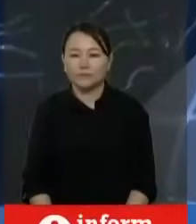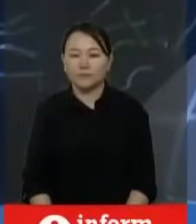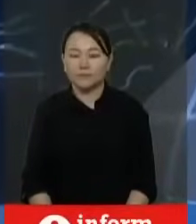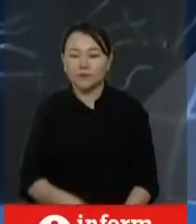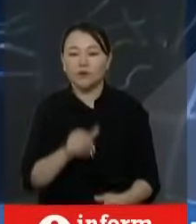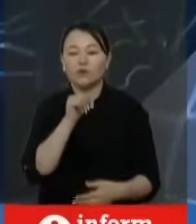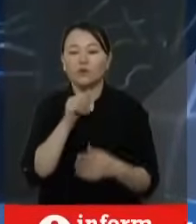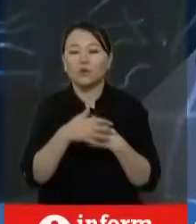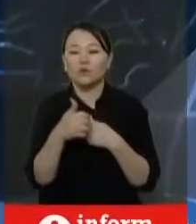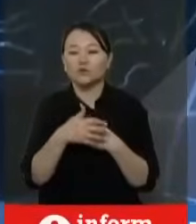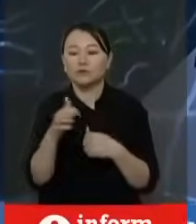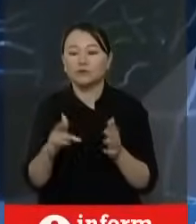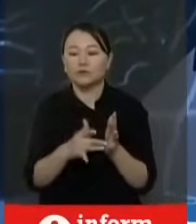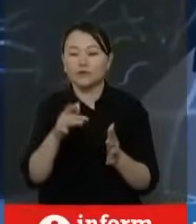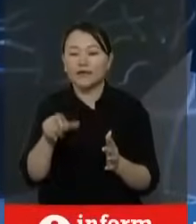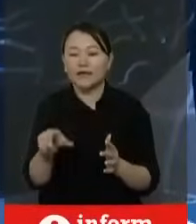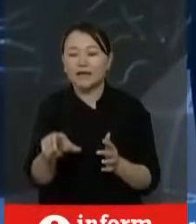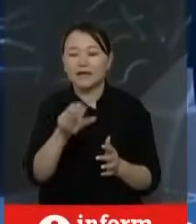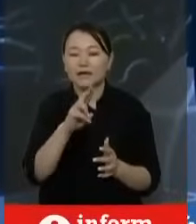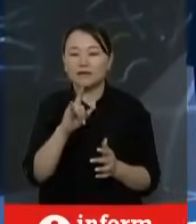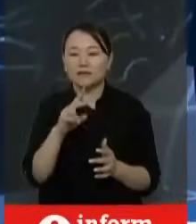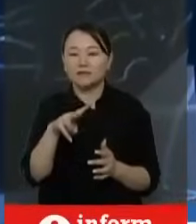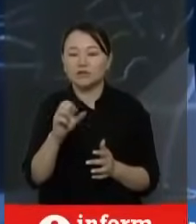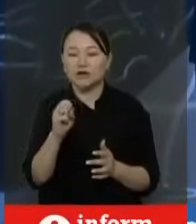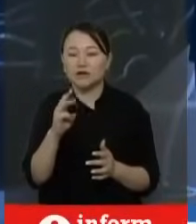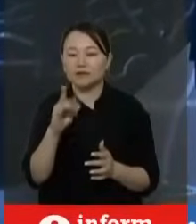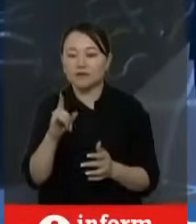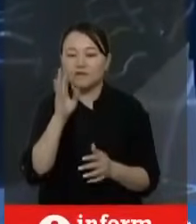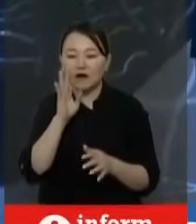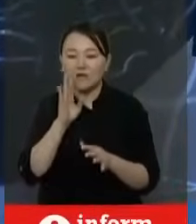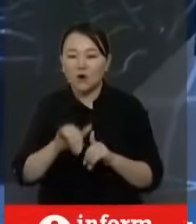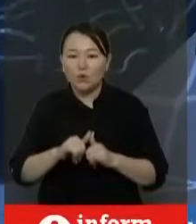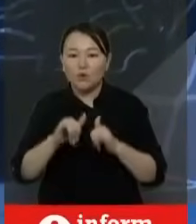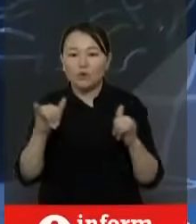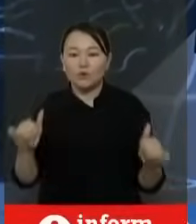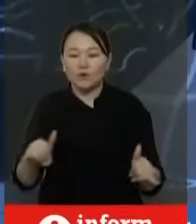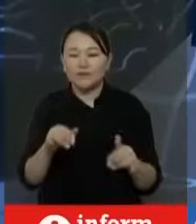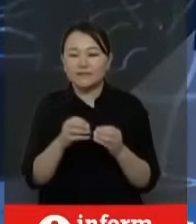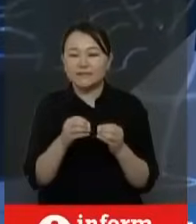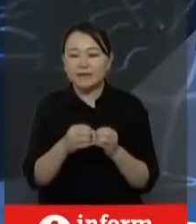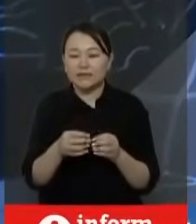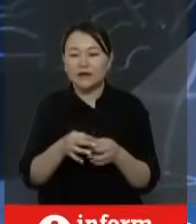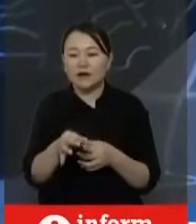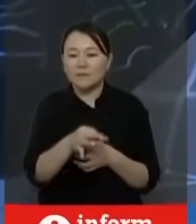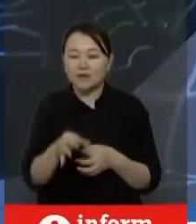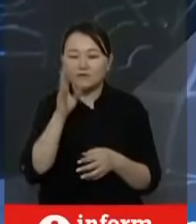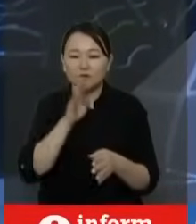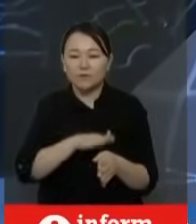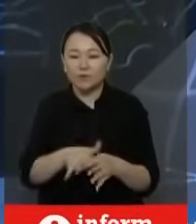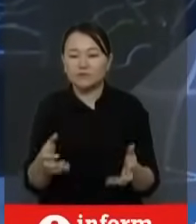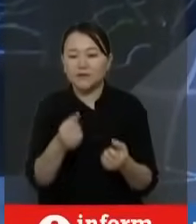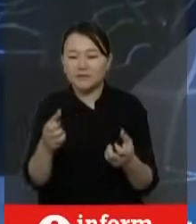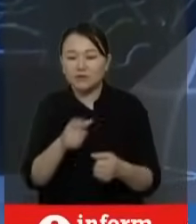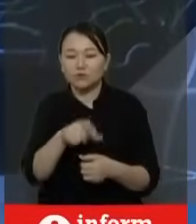В Кокшетау вышла из берегов река Кылшакты. В городе вода залила десятки объектов. Спасателям пришлось